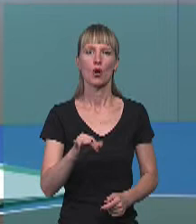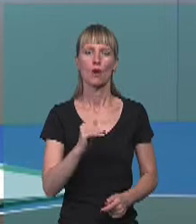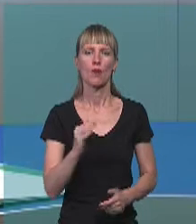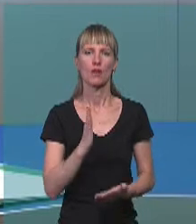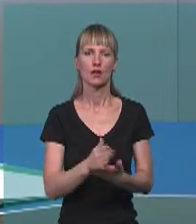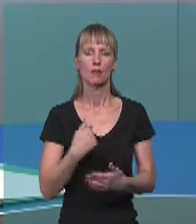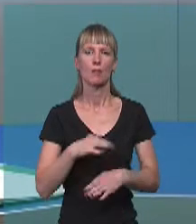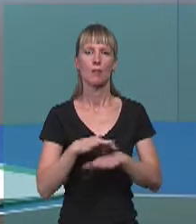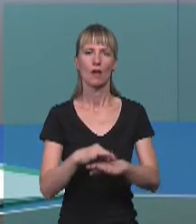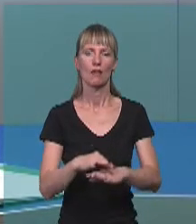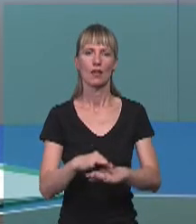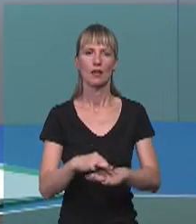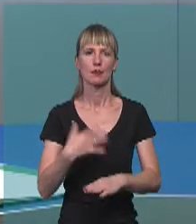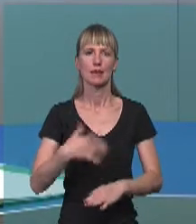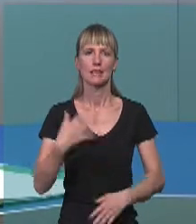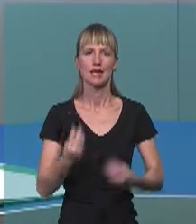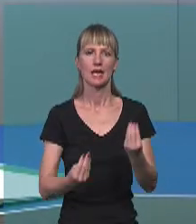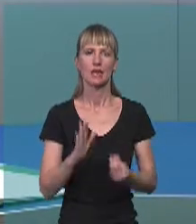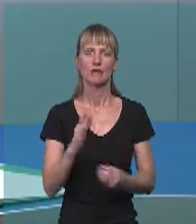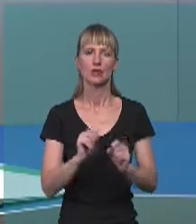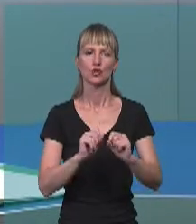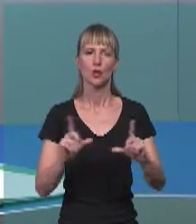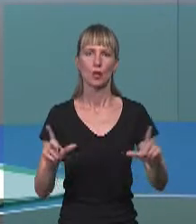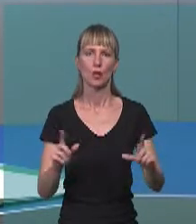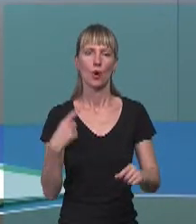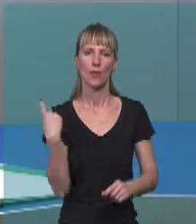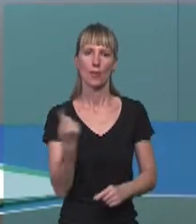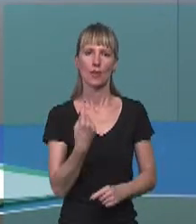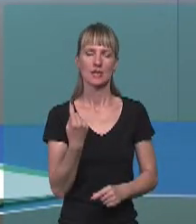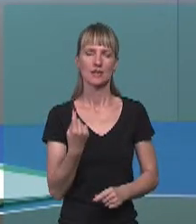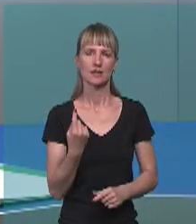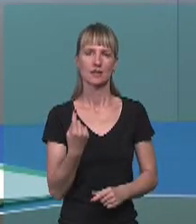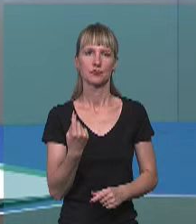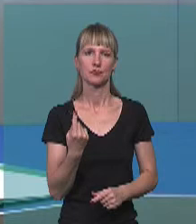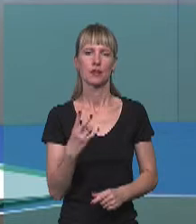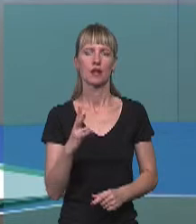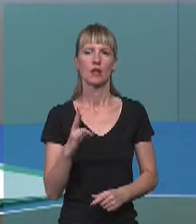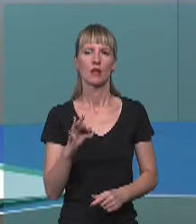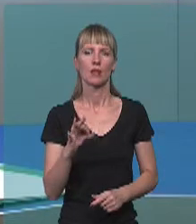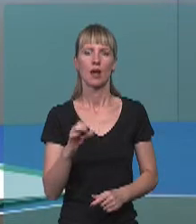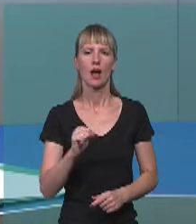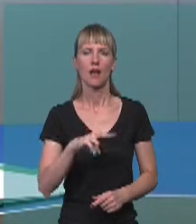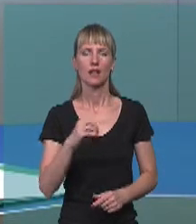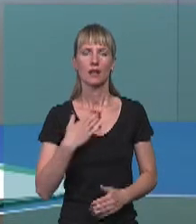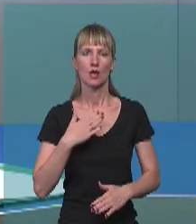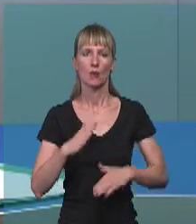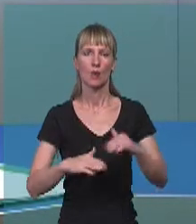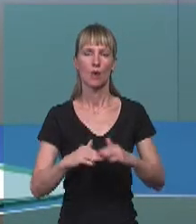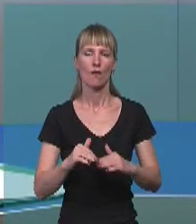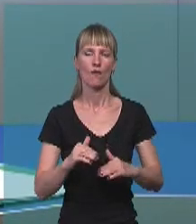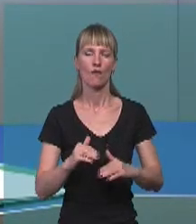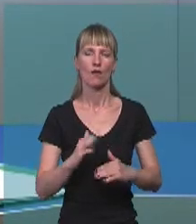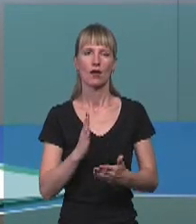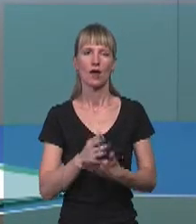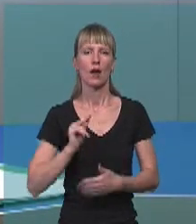ми провели майже 50 ігор в школах області. Ну, але ж наша профорієнтаційна